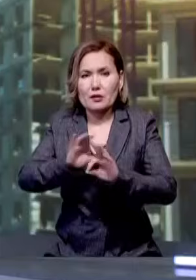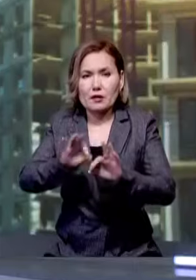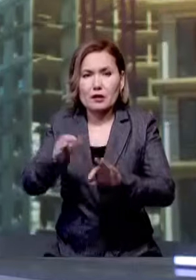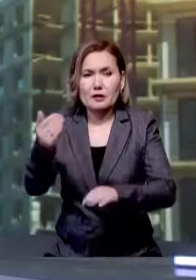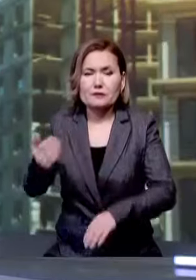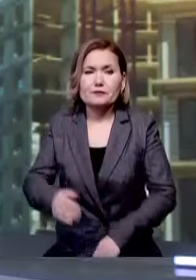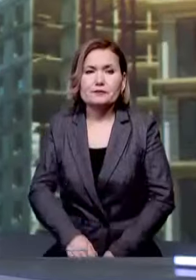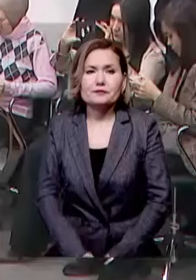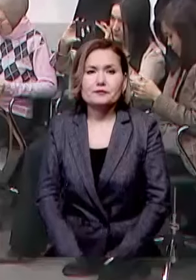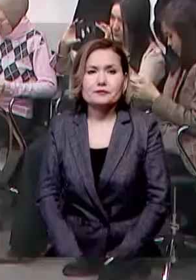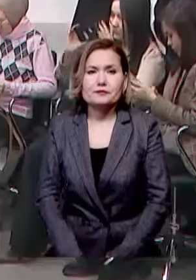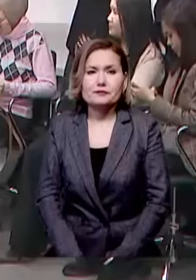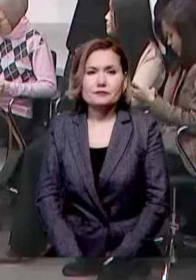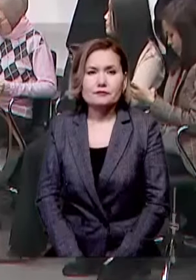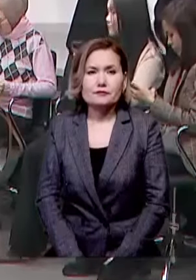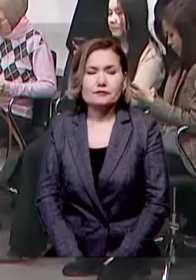қайтты.